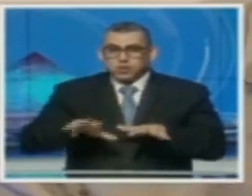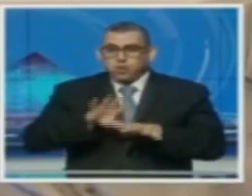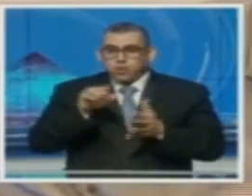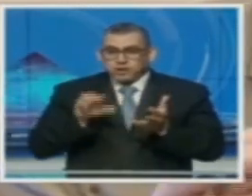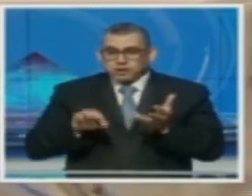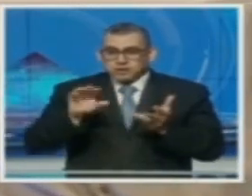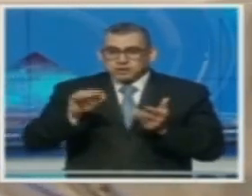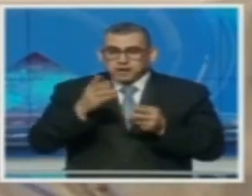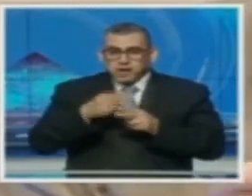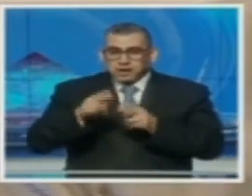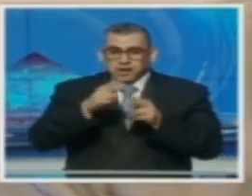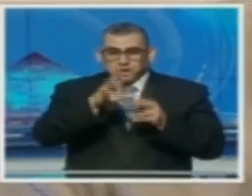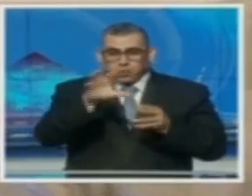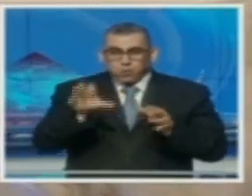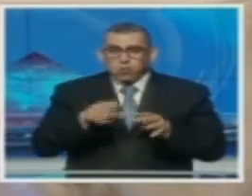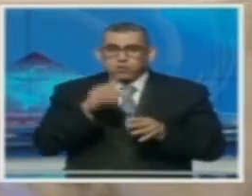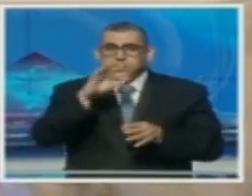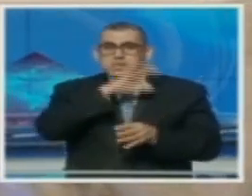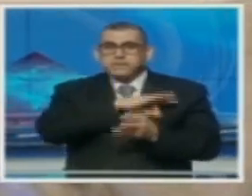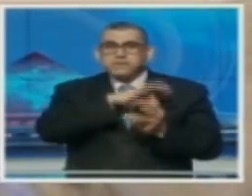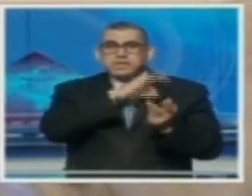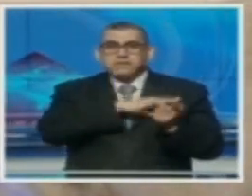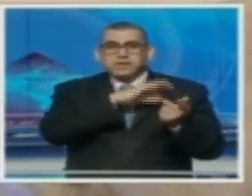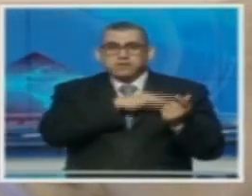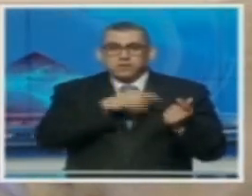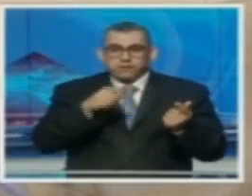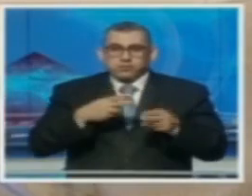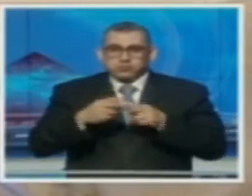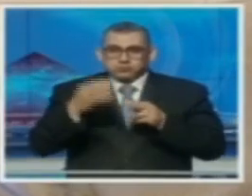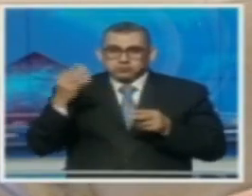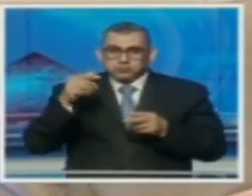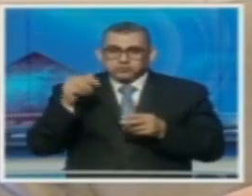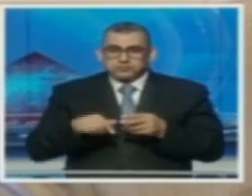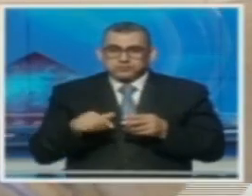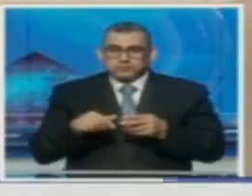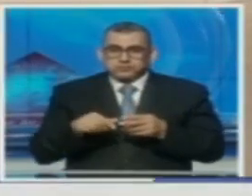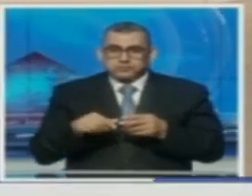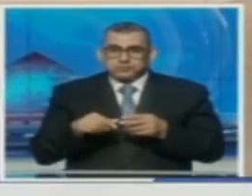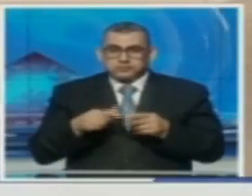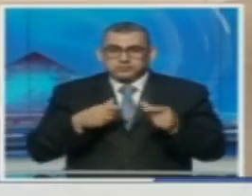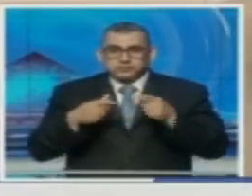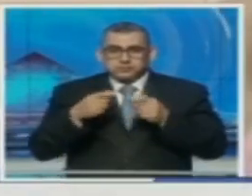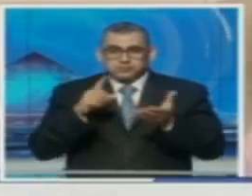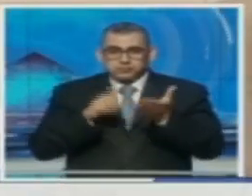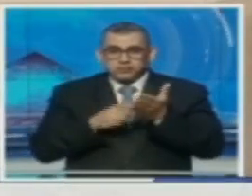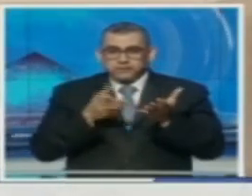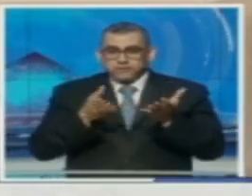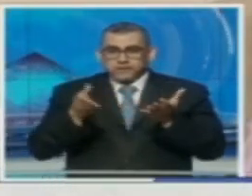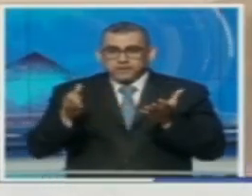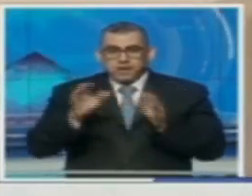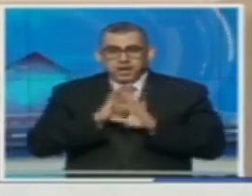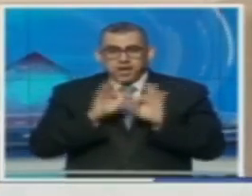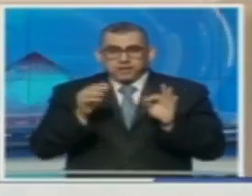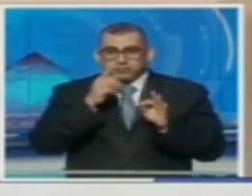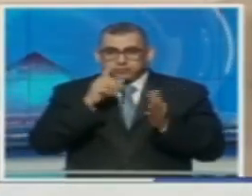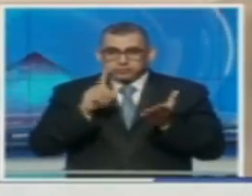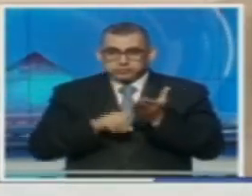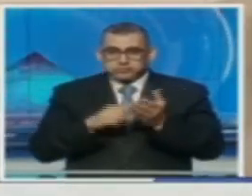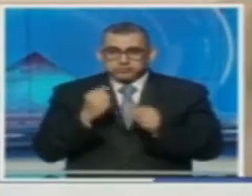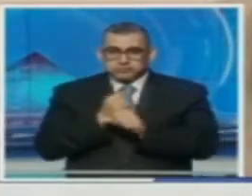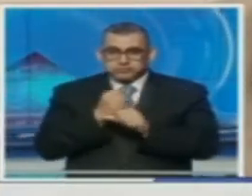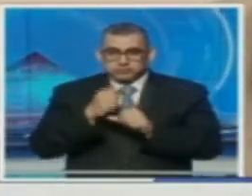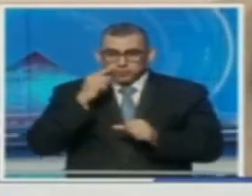جزء من النبات له تطبيق علمي وتطبيق فعلي في